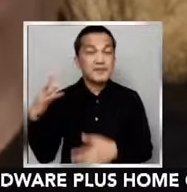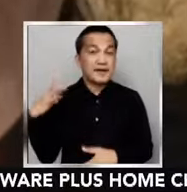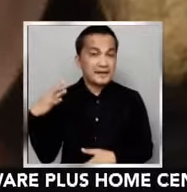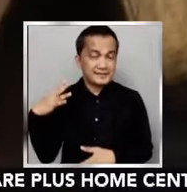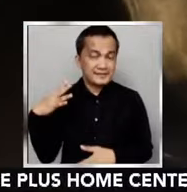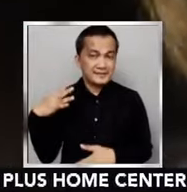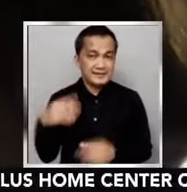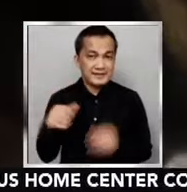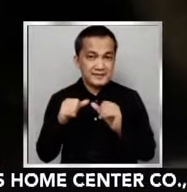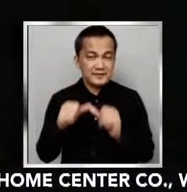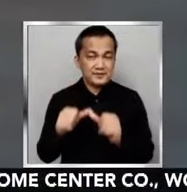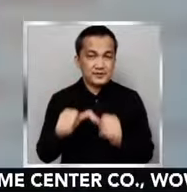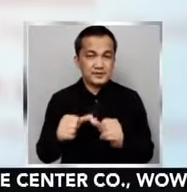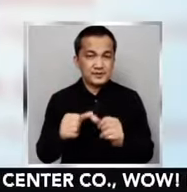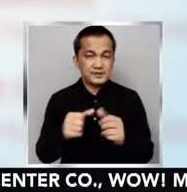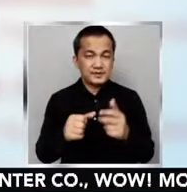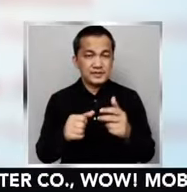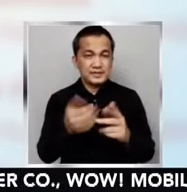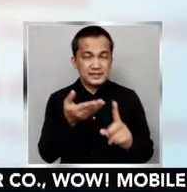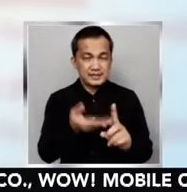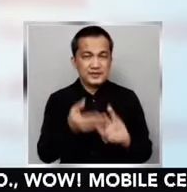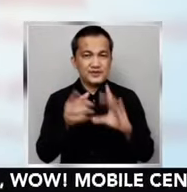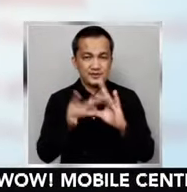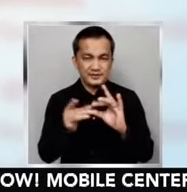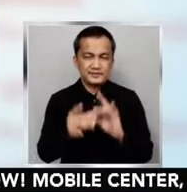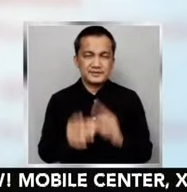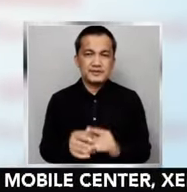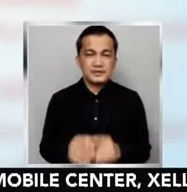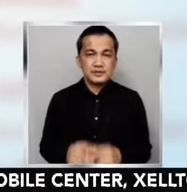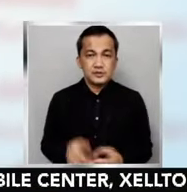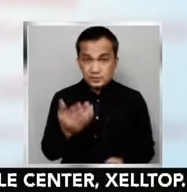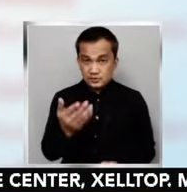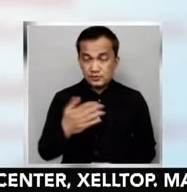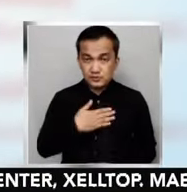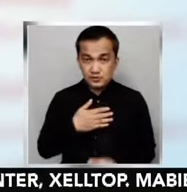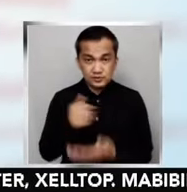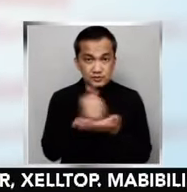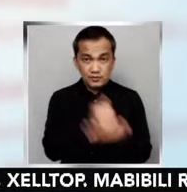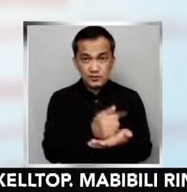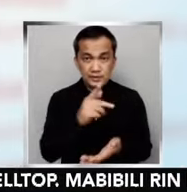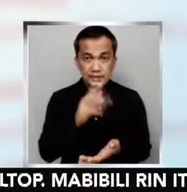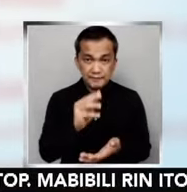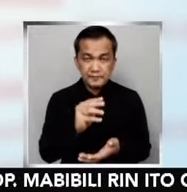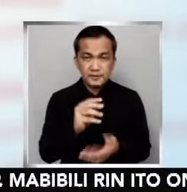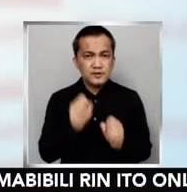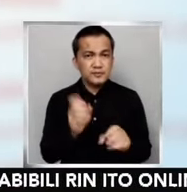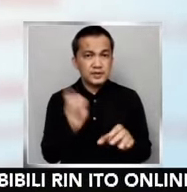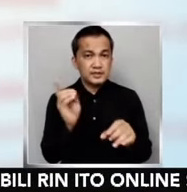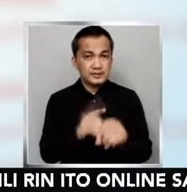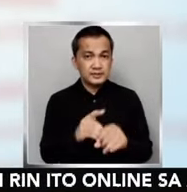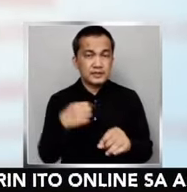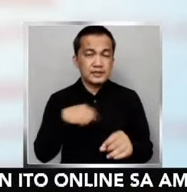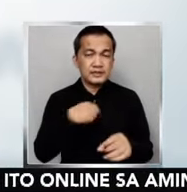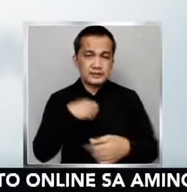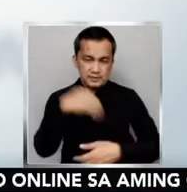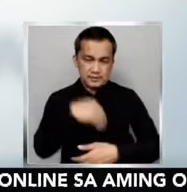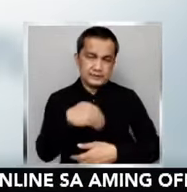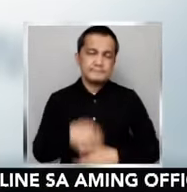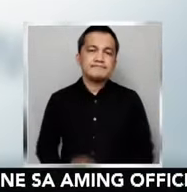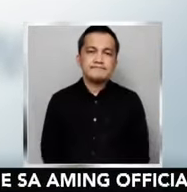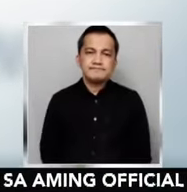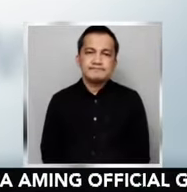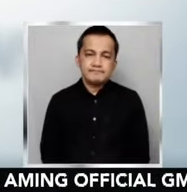patuloy ng kanyang kwento sa mga nais tumulong kay Kim maaari pong magdeposito sa aming mga bank account o